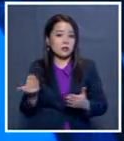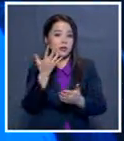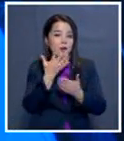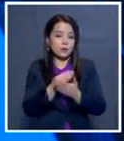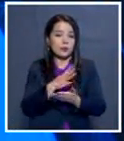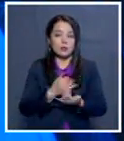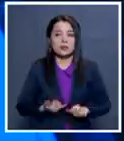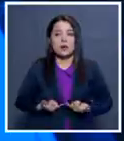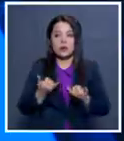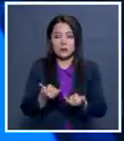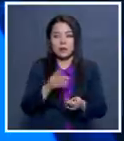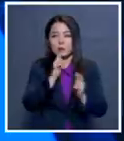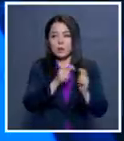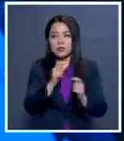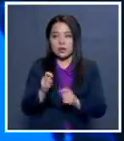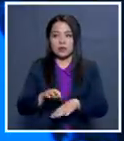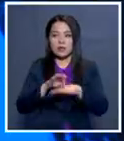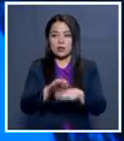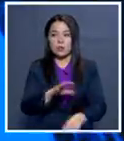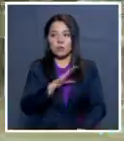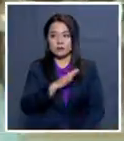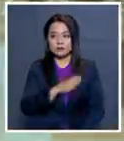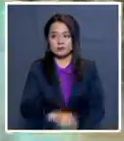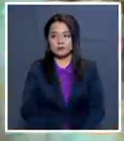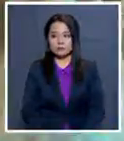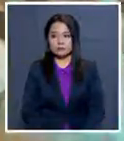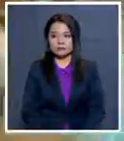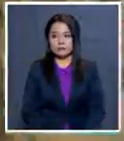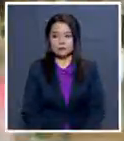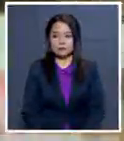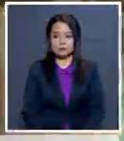Ақшақарға өнерлерін көрсетіп, сый-сияпатқа бөленді.